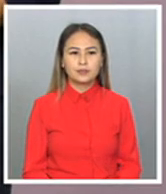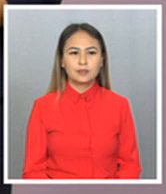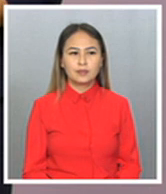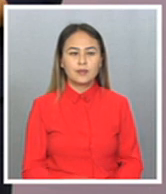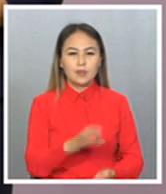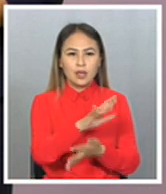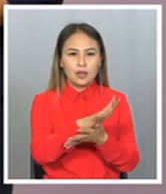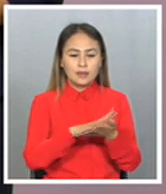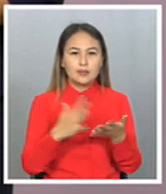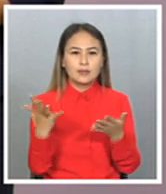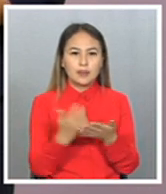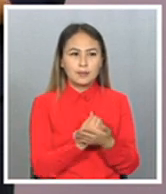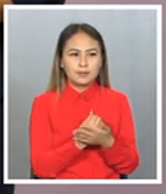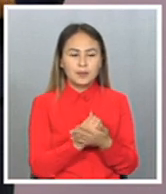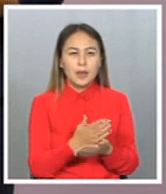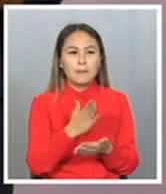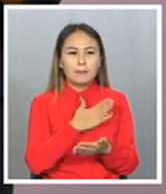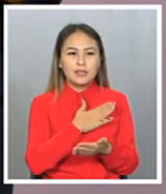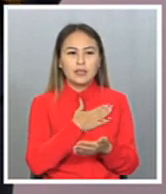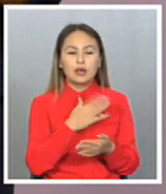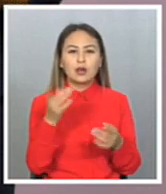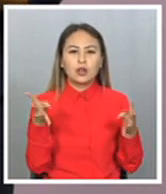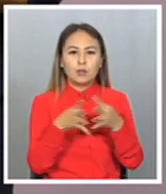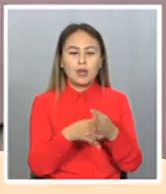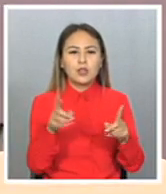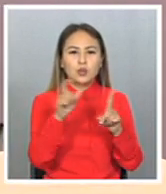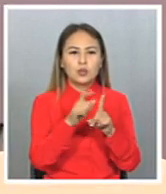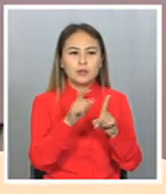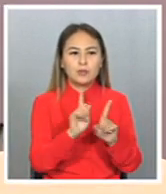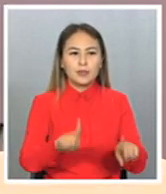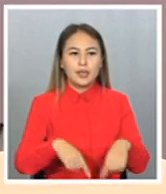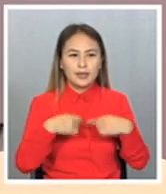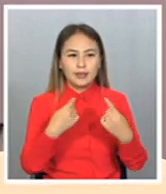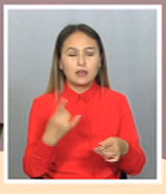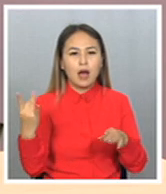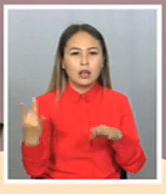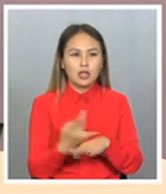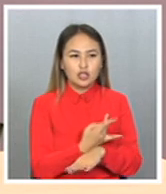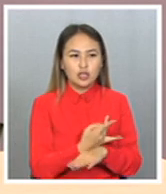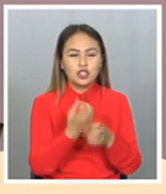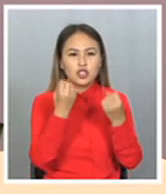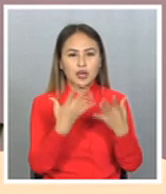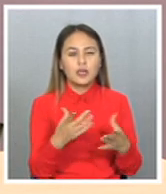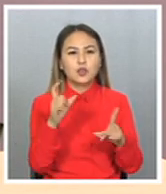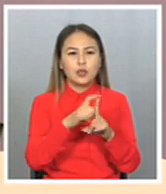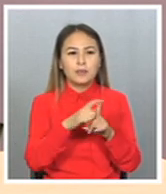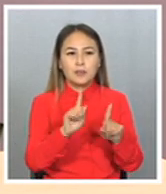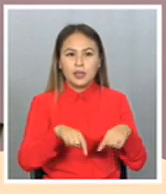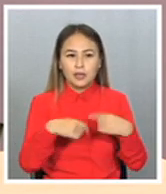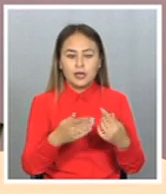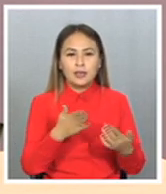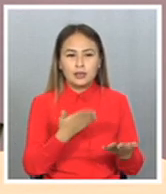Жалғасын тап. Бізге құрмала сөйлемдер берілген, алғашқы жай сөйлем берілген. Біз